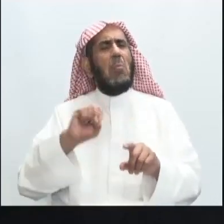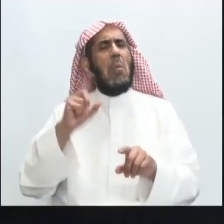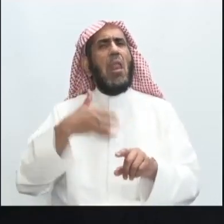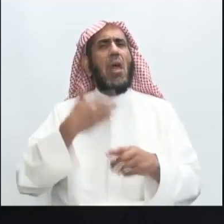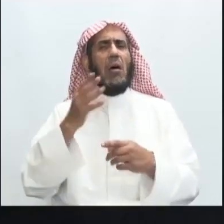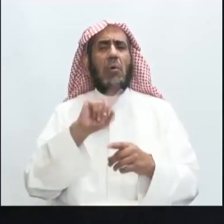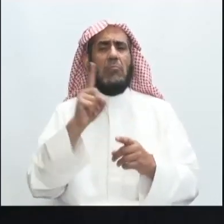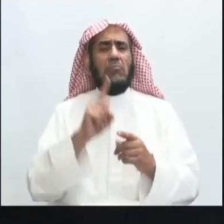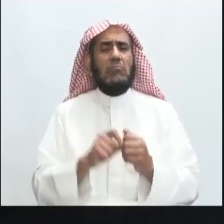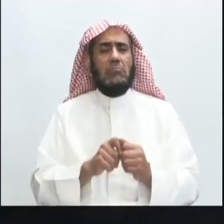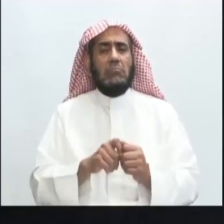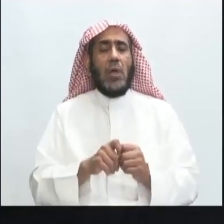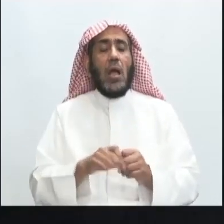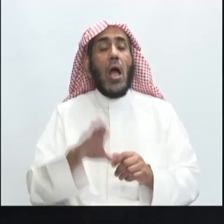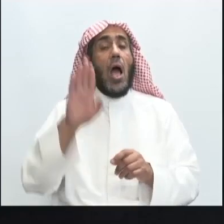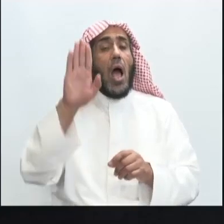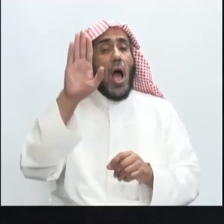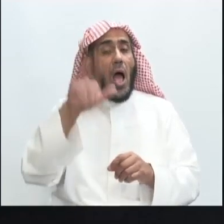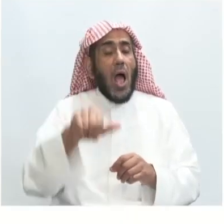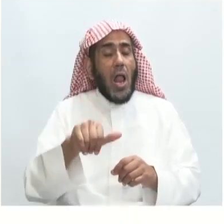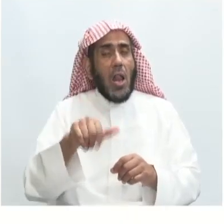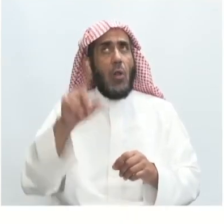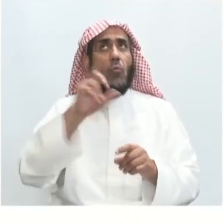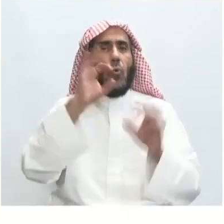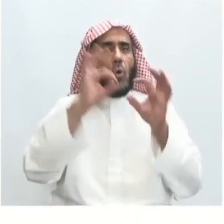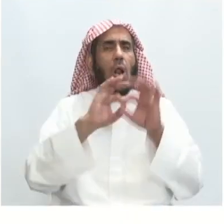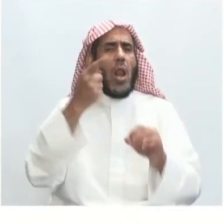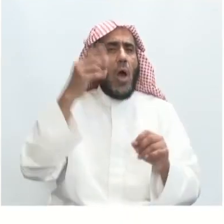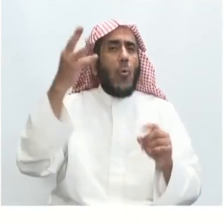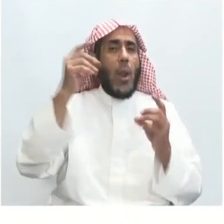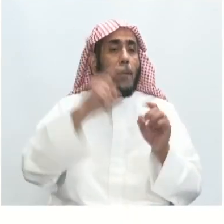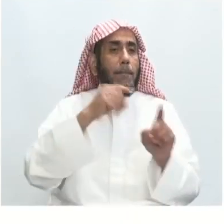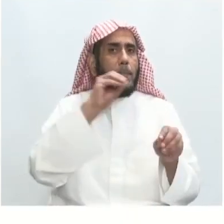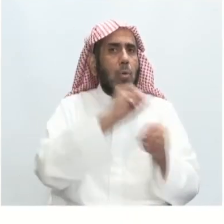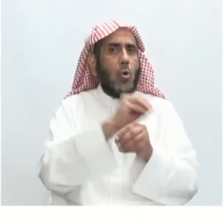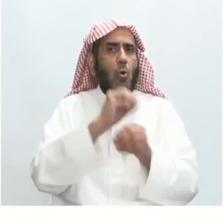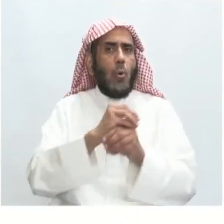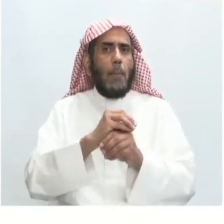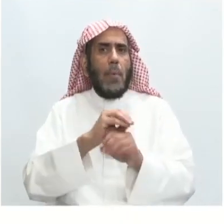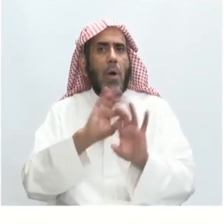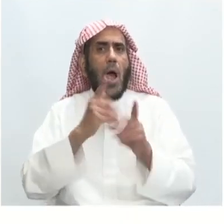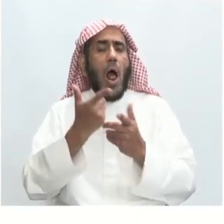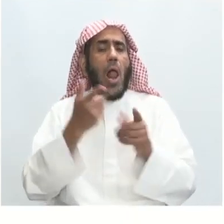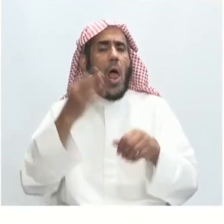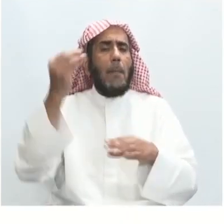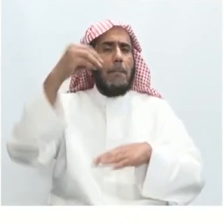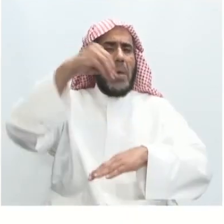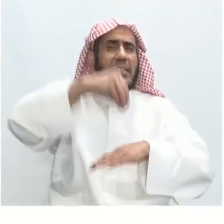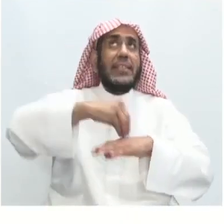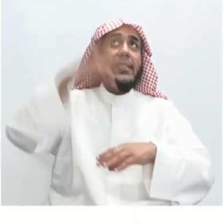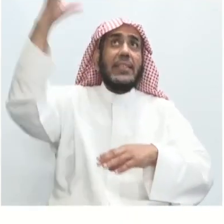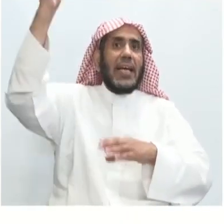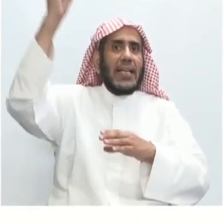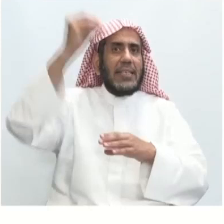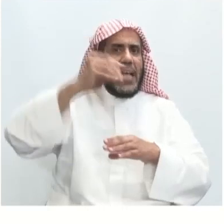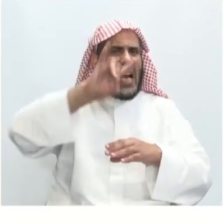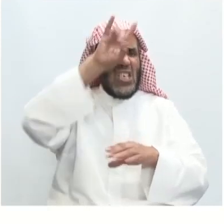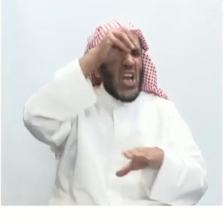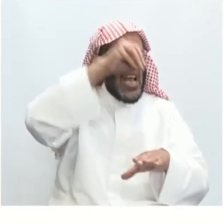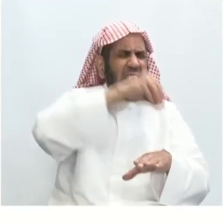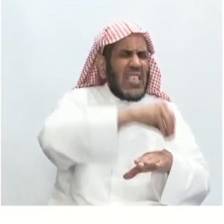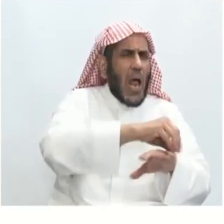كذلك هل انبئكم على من تنزل الشياطين هل هنا انشاء ايضا